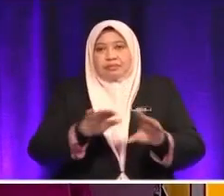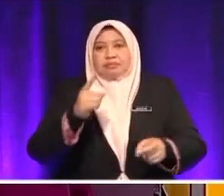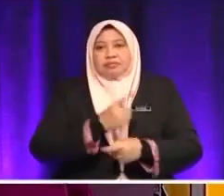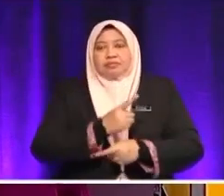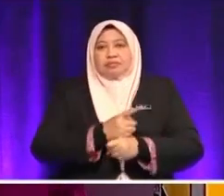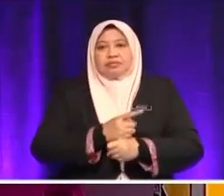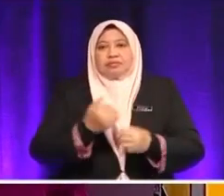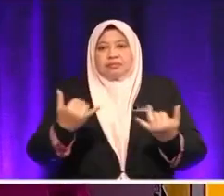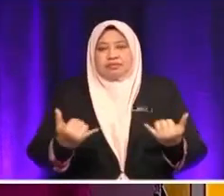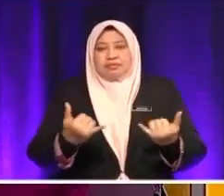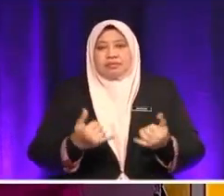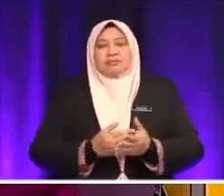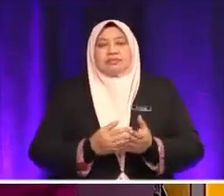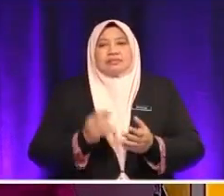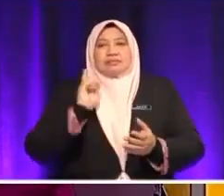belajar